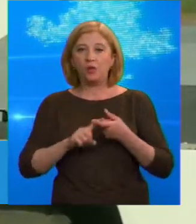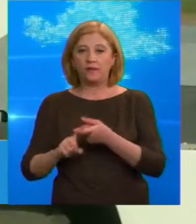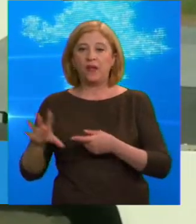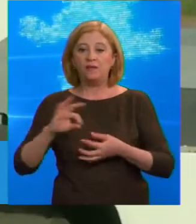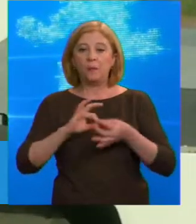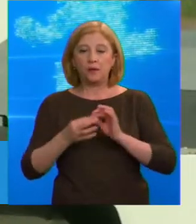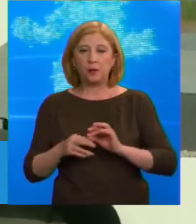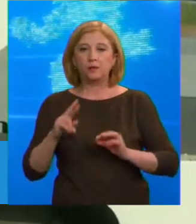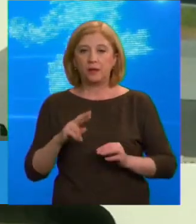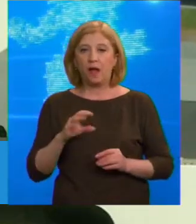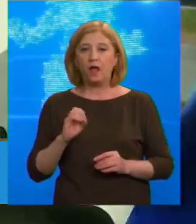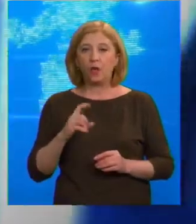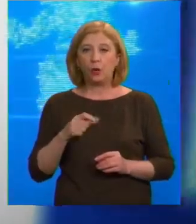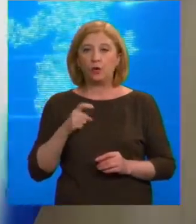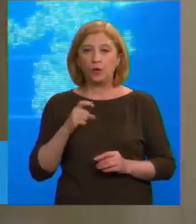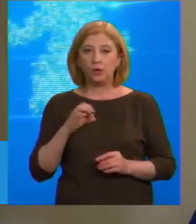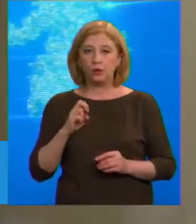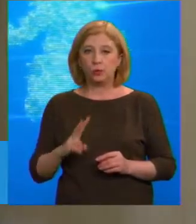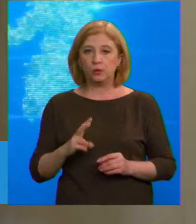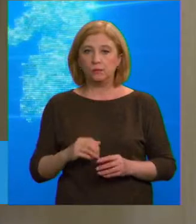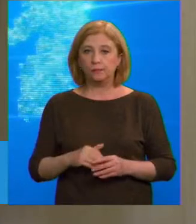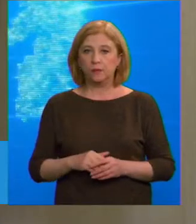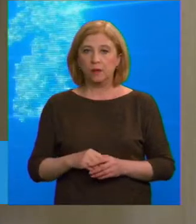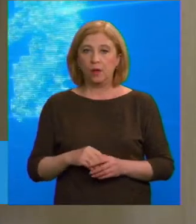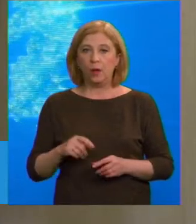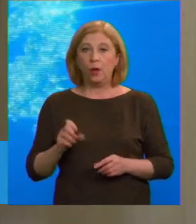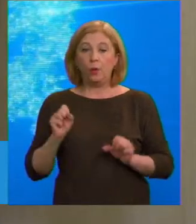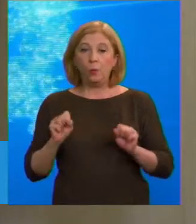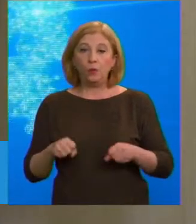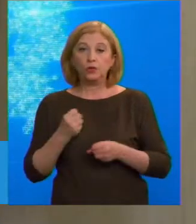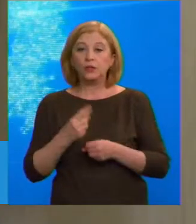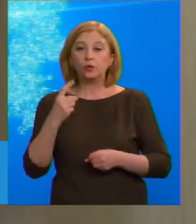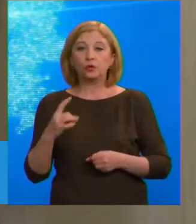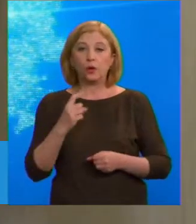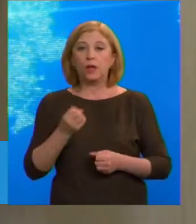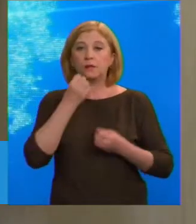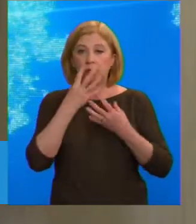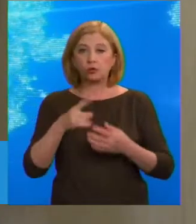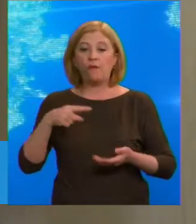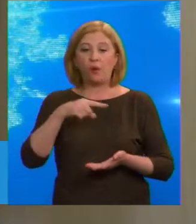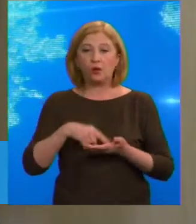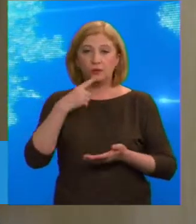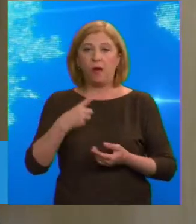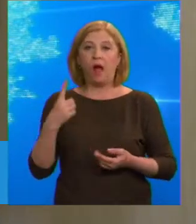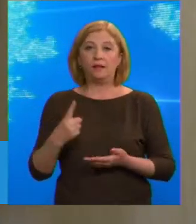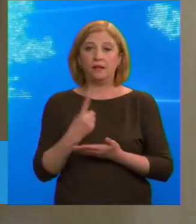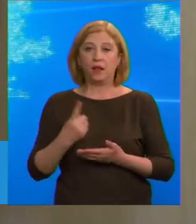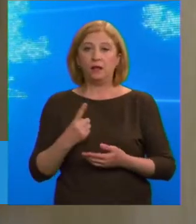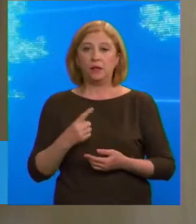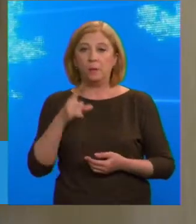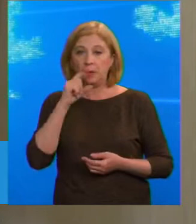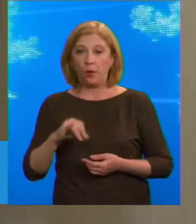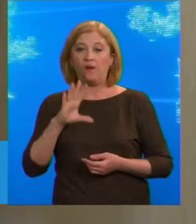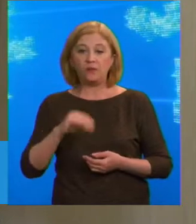подробности расскажу я, Егор Хрюсюк. То есть можно сделать 100 раз хорошо в городе Челябинске, один раз плохо, понимаете? Вы все перечеркнете